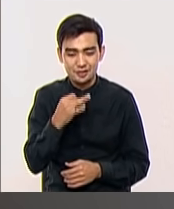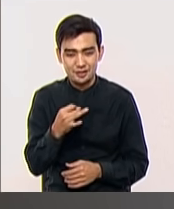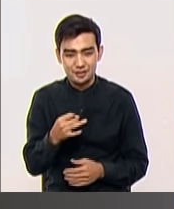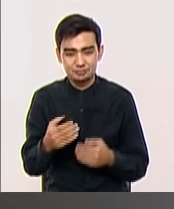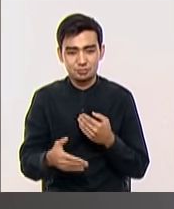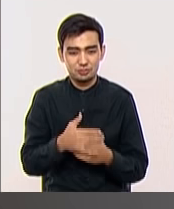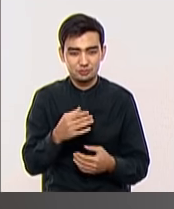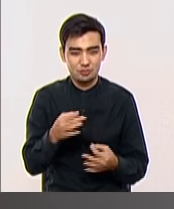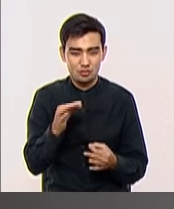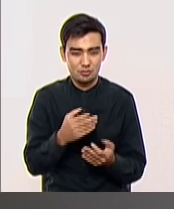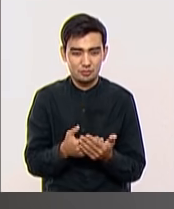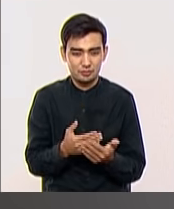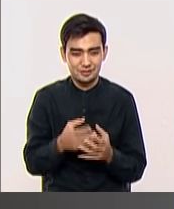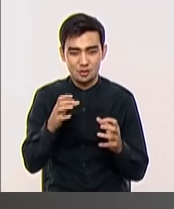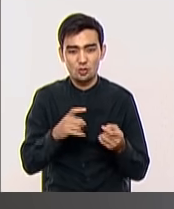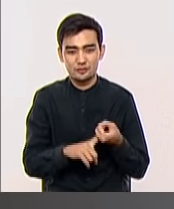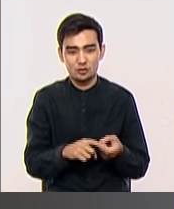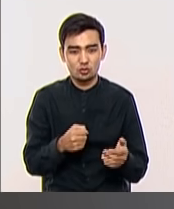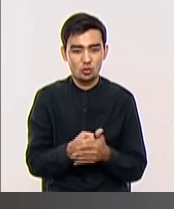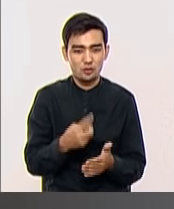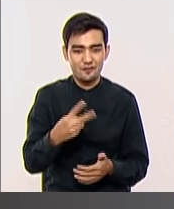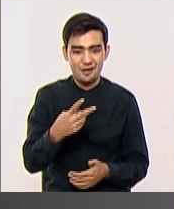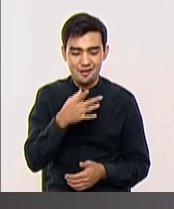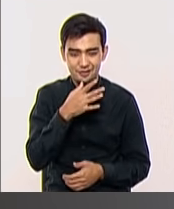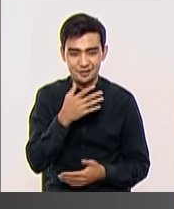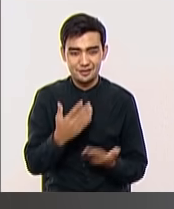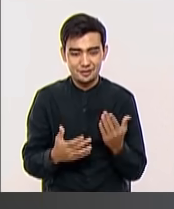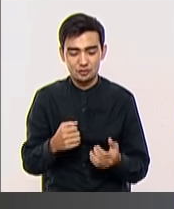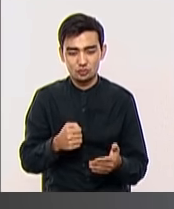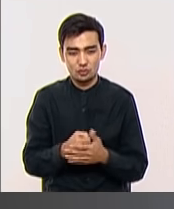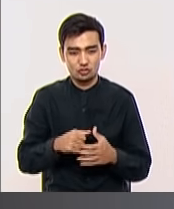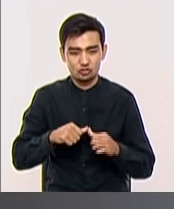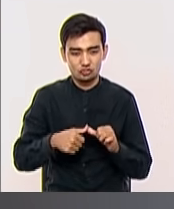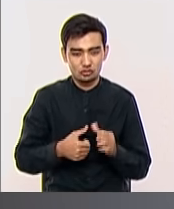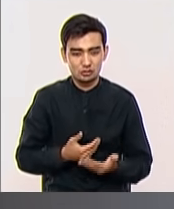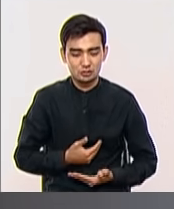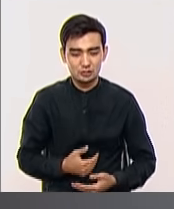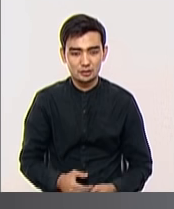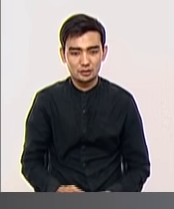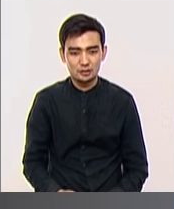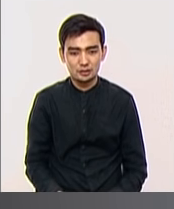данное преступление предусмотрено законом до 20 лет лишения свободы, либо пожизненное заключение под стражу.